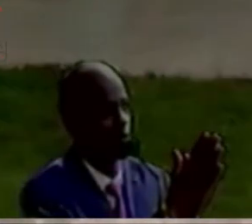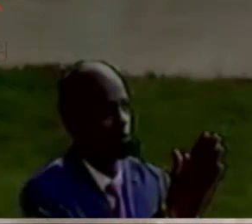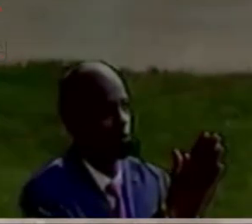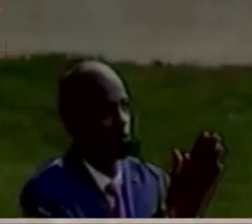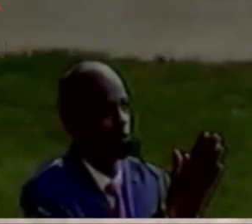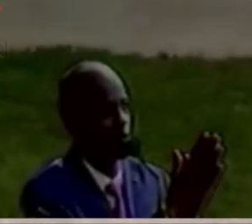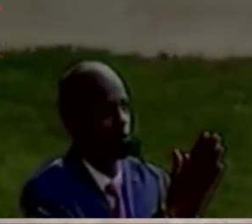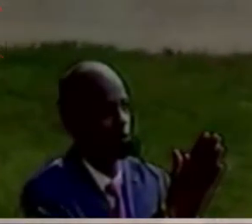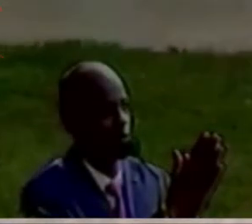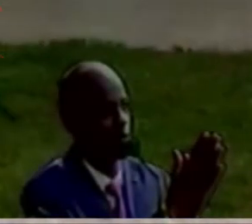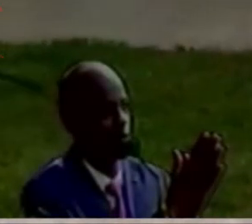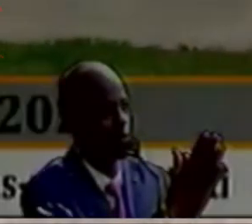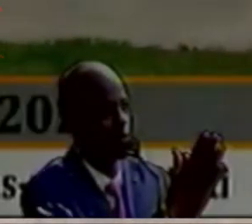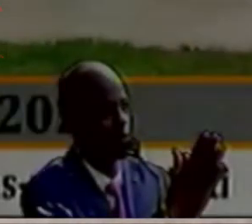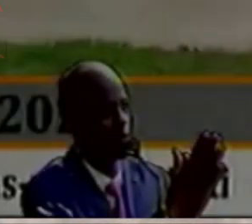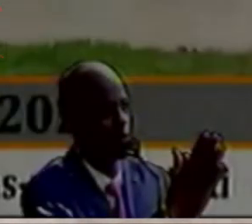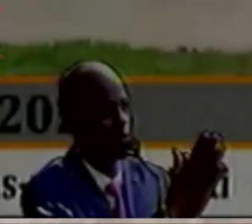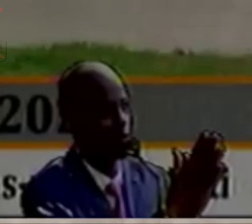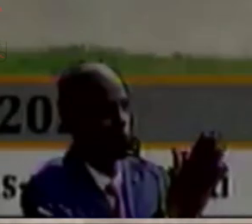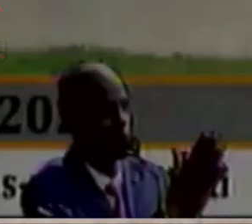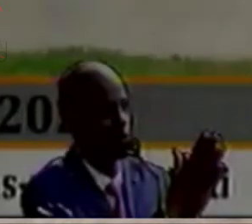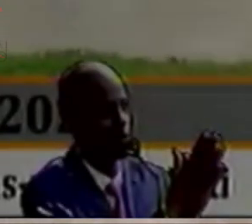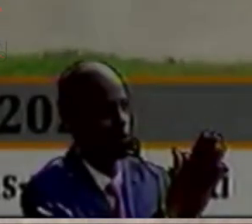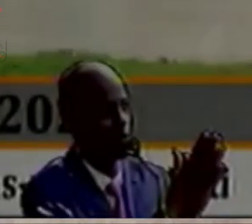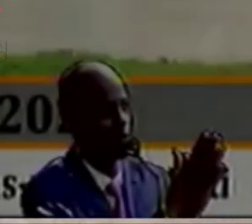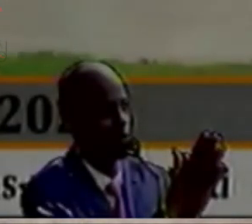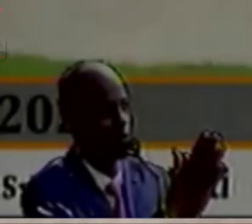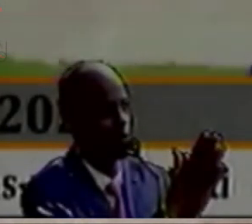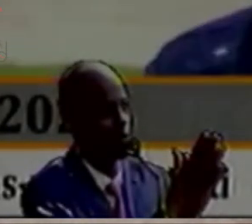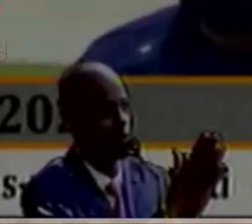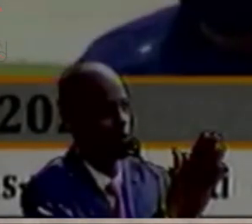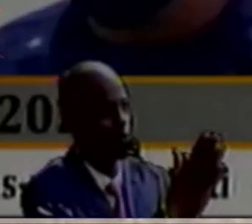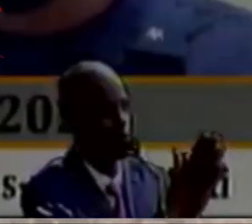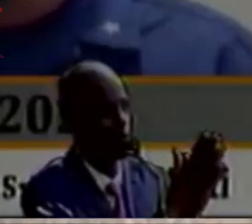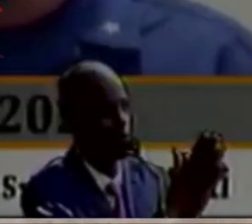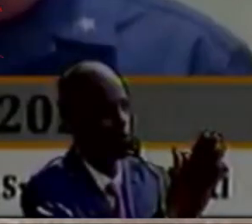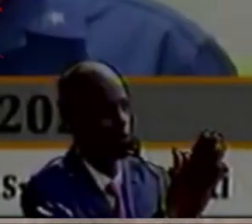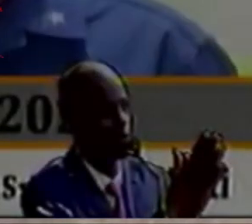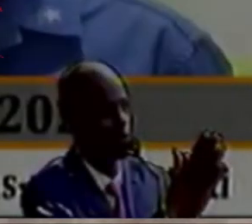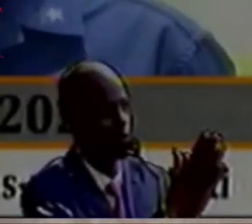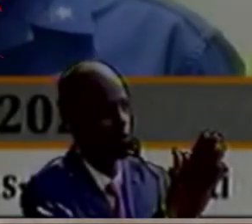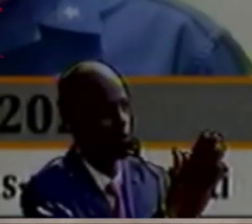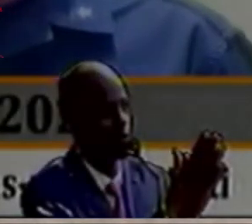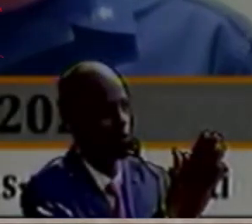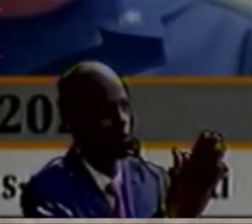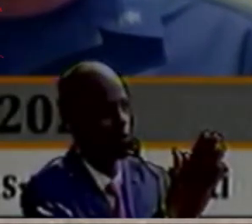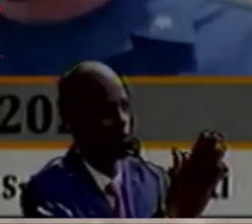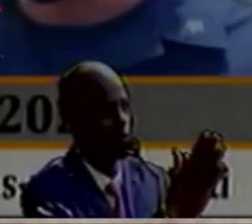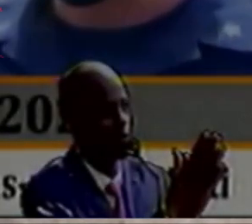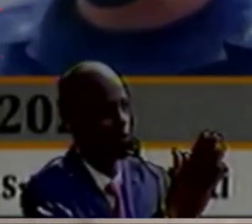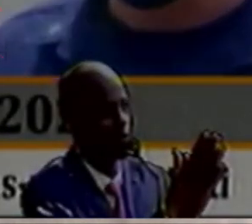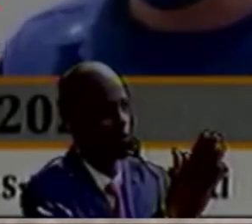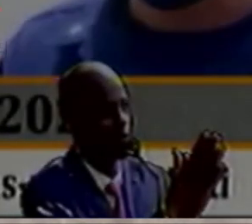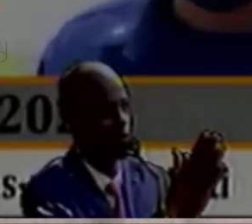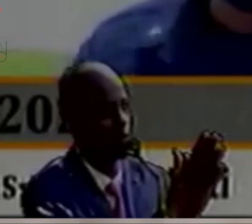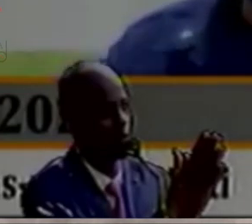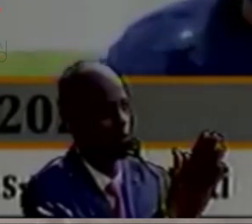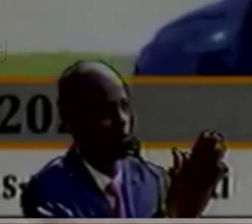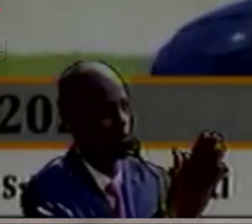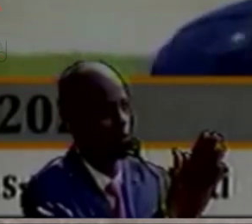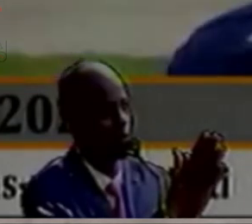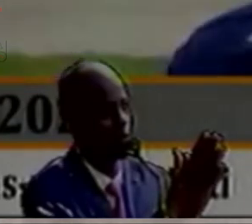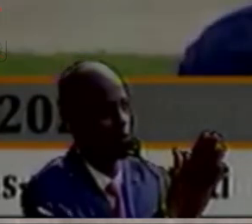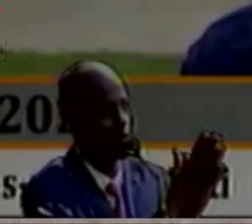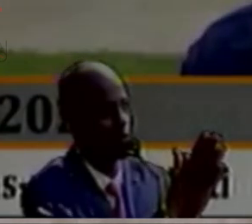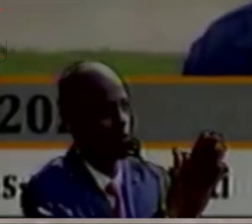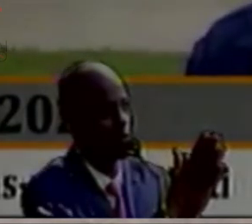notre amiral qui dirige la garde-côte de District 7 de Miami est ici